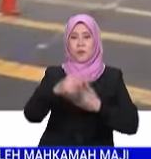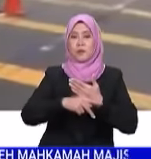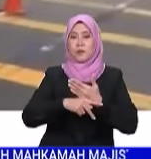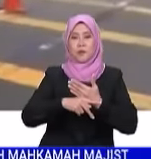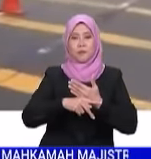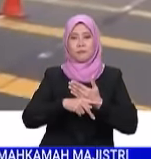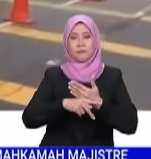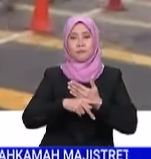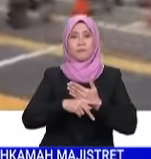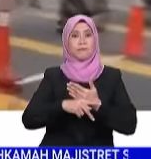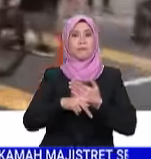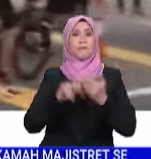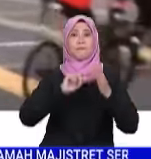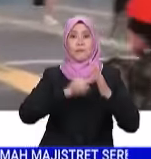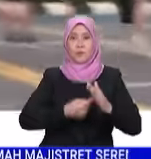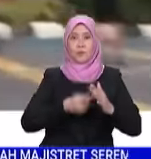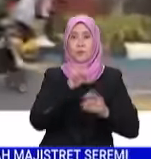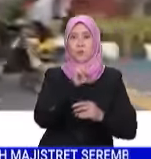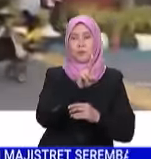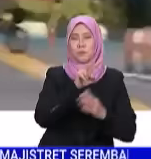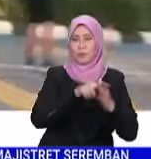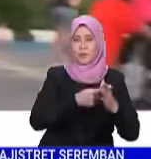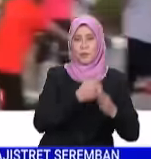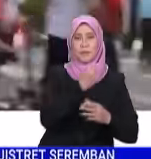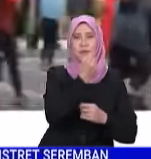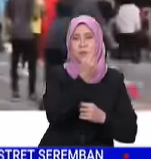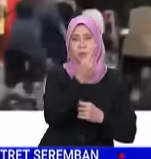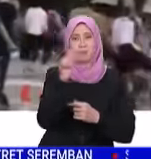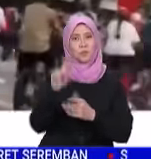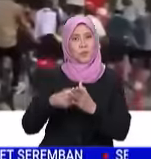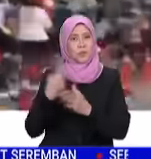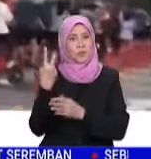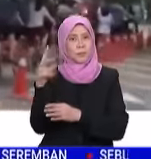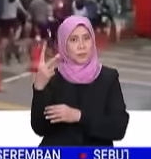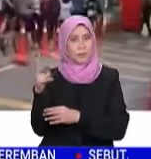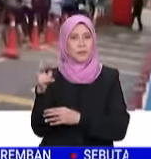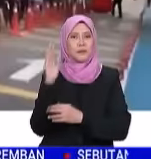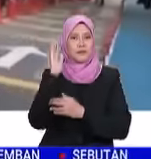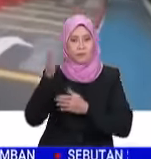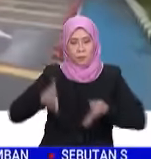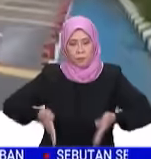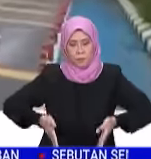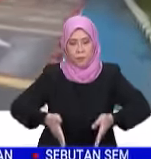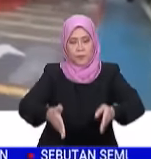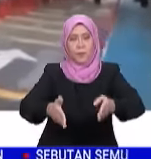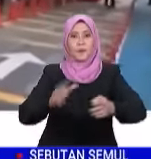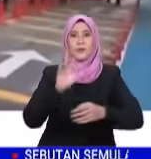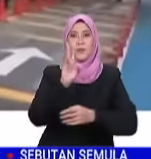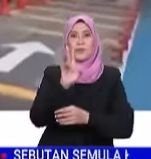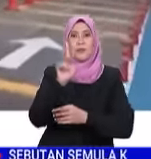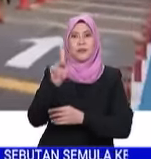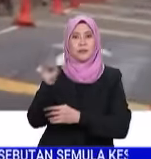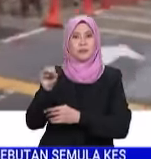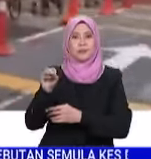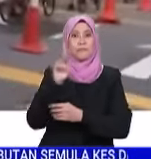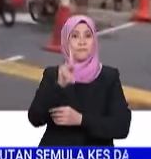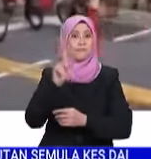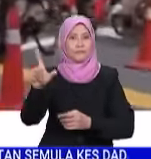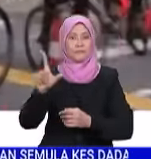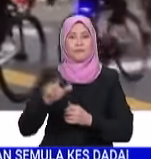simulasi yang diadakan pada November dan disember itu menggunakan laluan sepanjang KM di